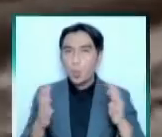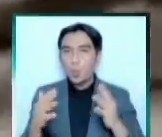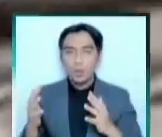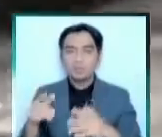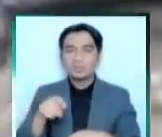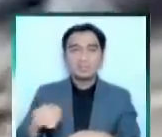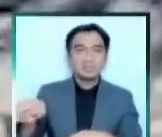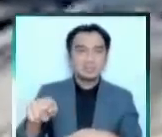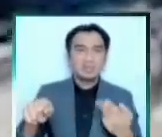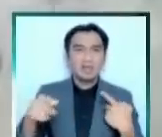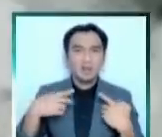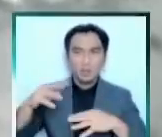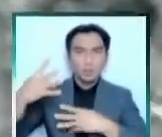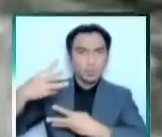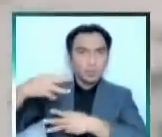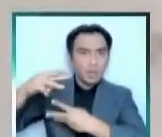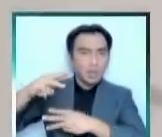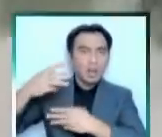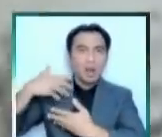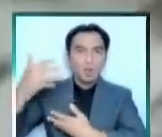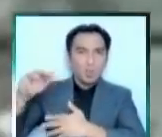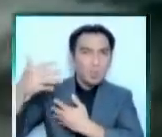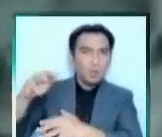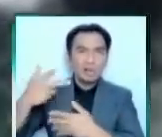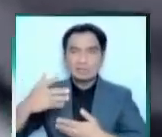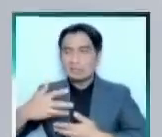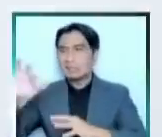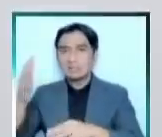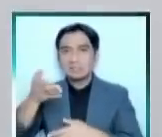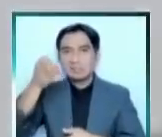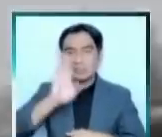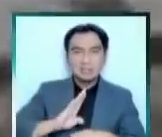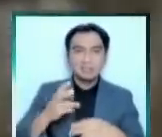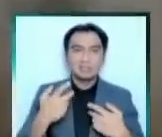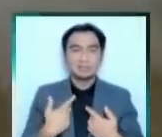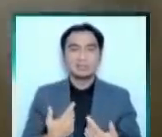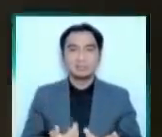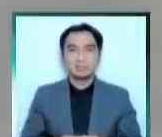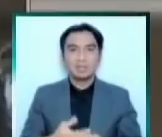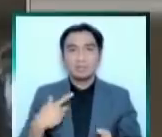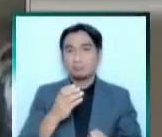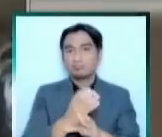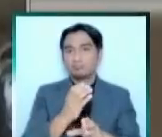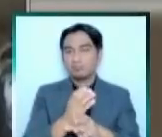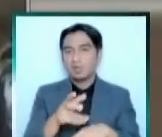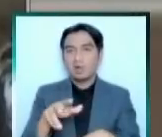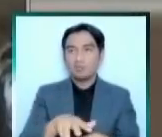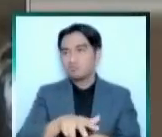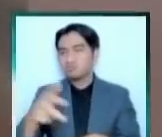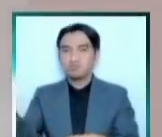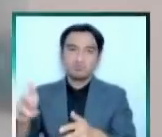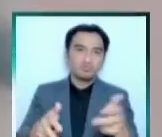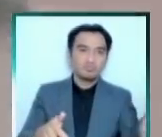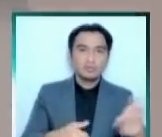mga bintana na nag-glass, bumabasag na siya. Mga sasakyan, lumilipad na. Sa palikuran daw